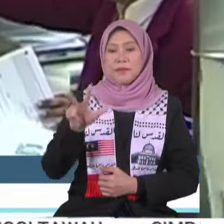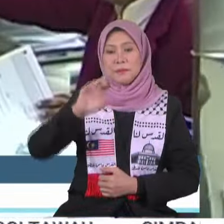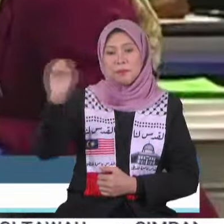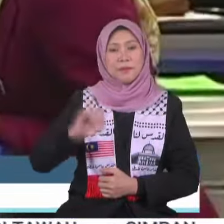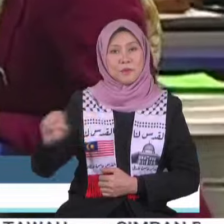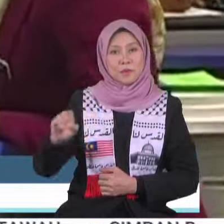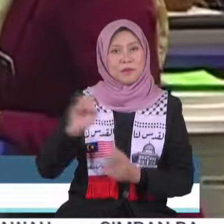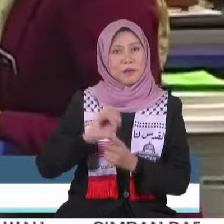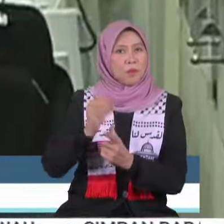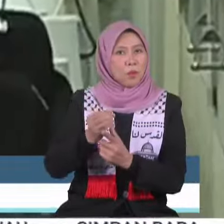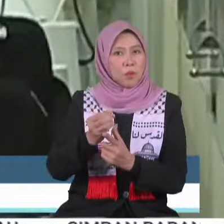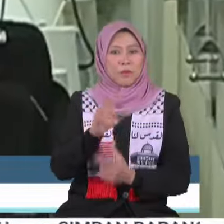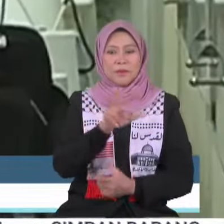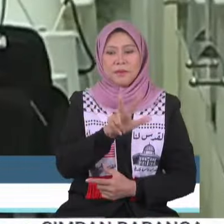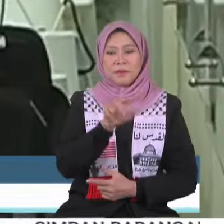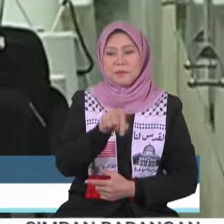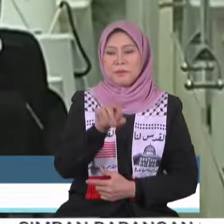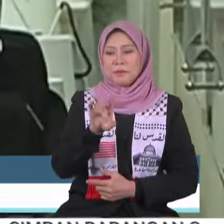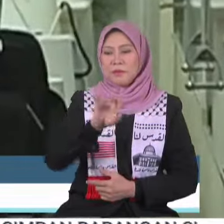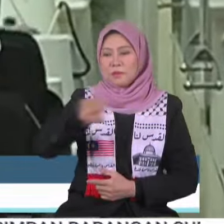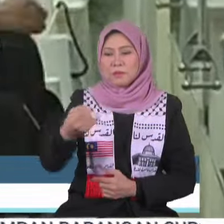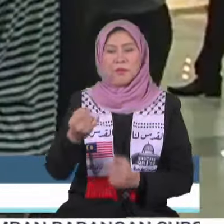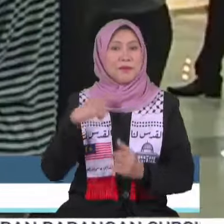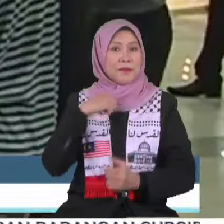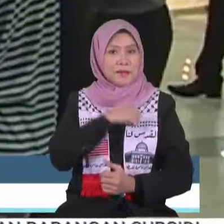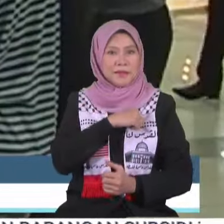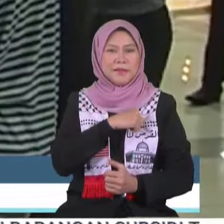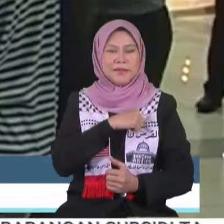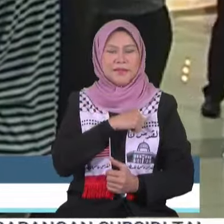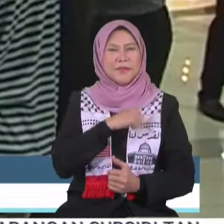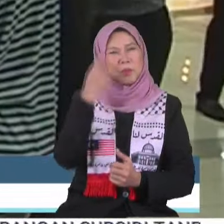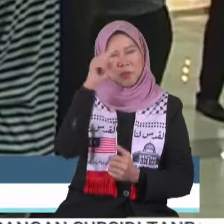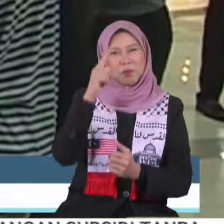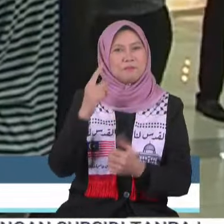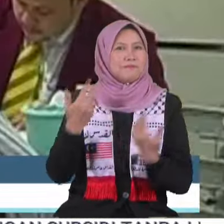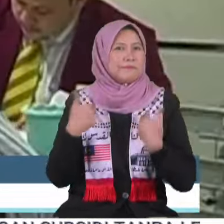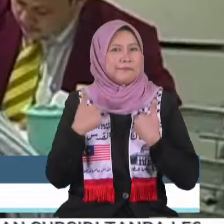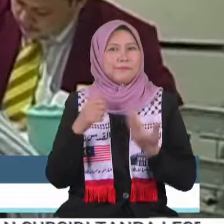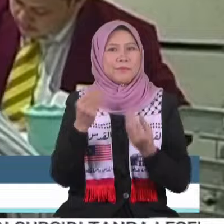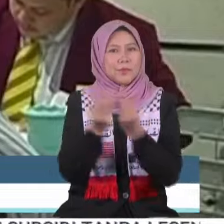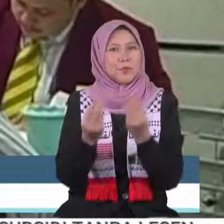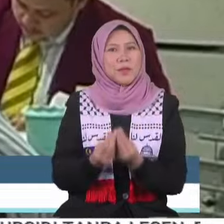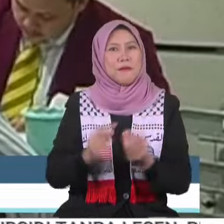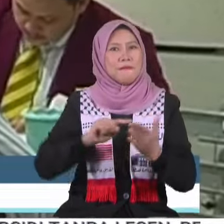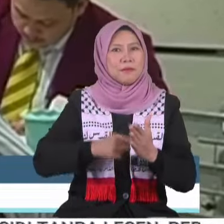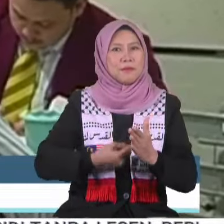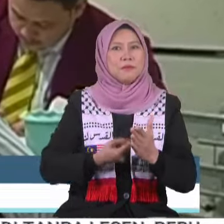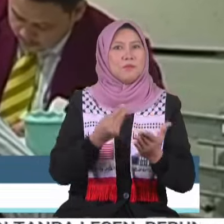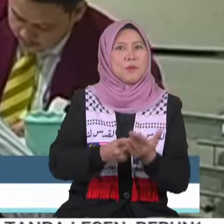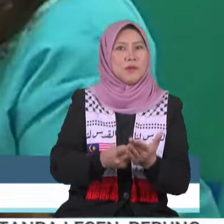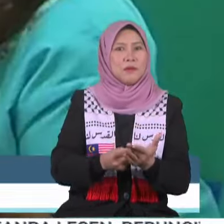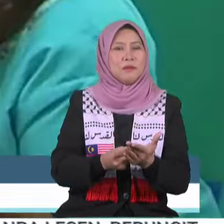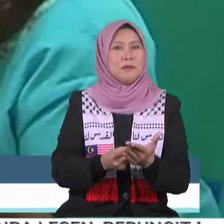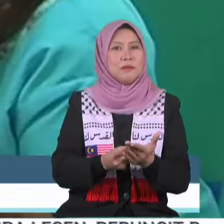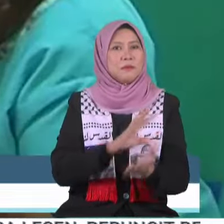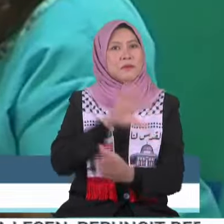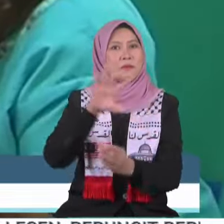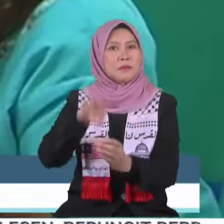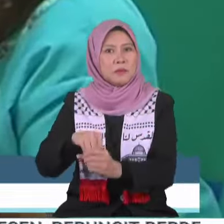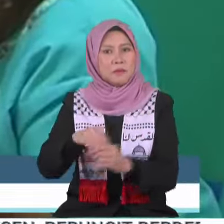29.3% atau 3.8 juta ahli lagi memilih untuk mempunyai amount permulaan dalam akaun berkenaan